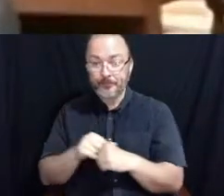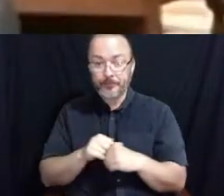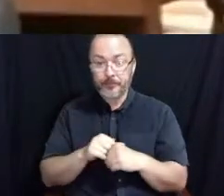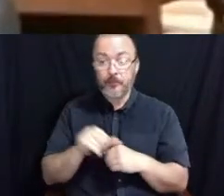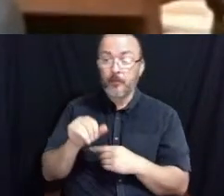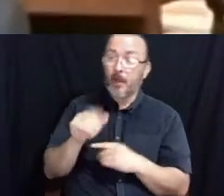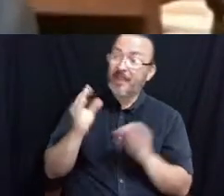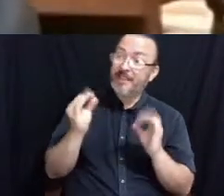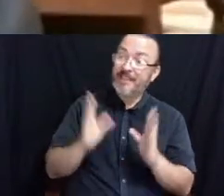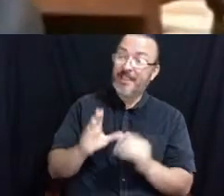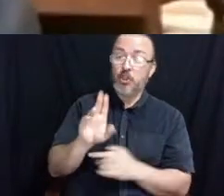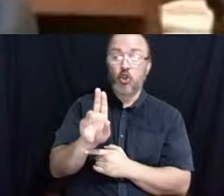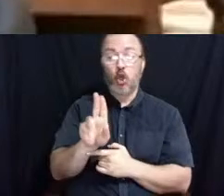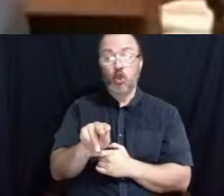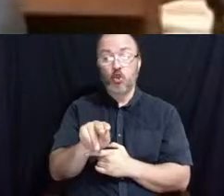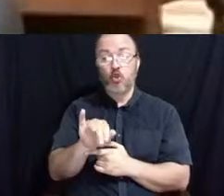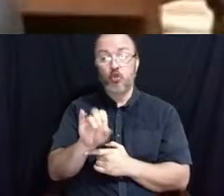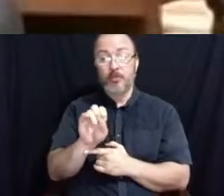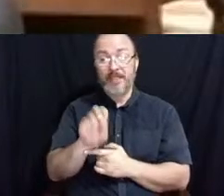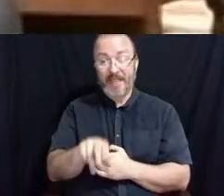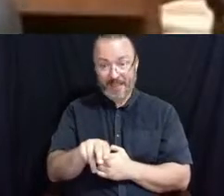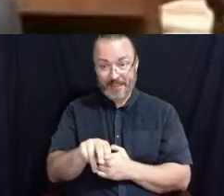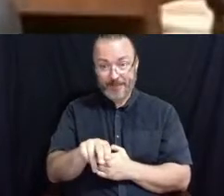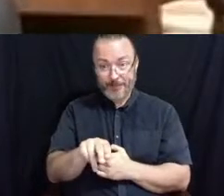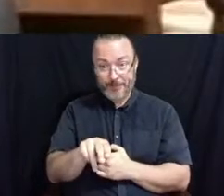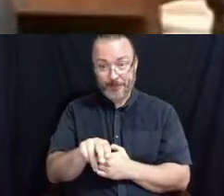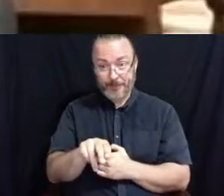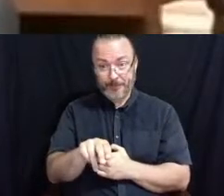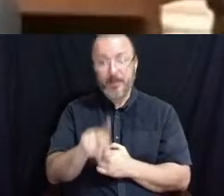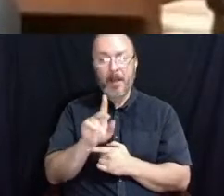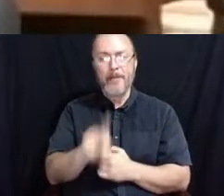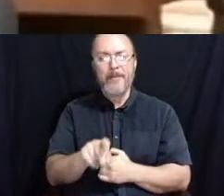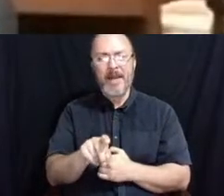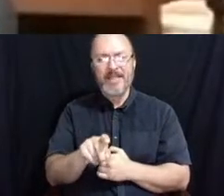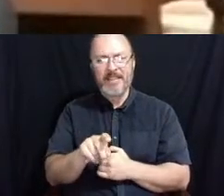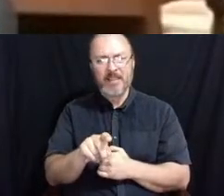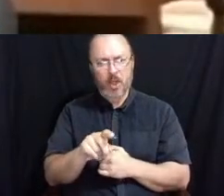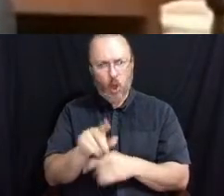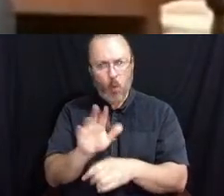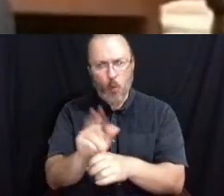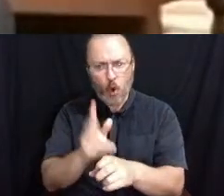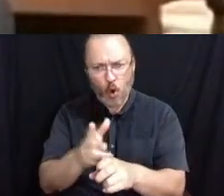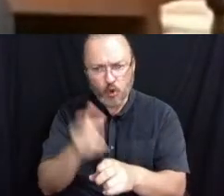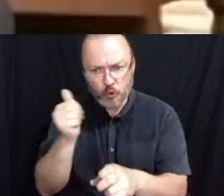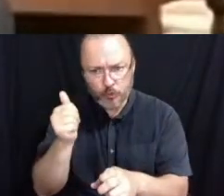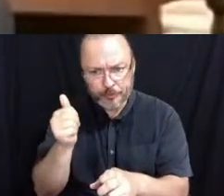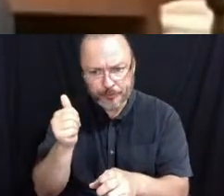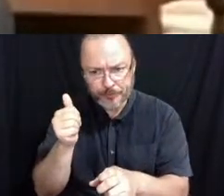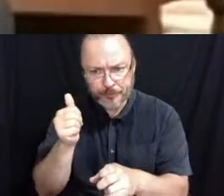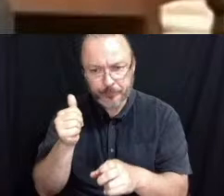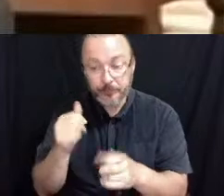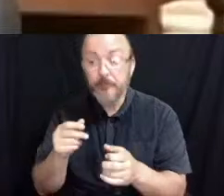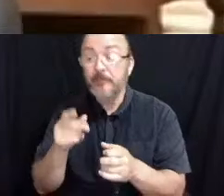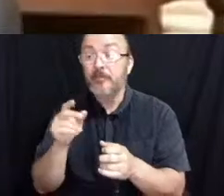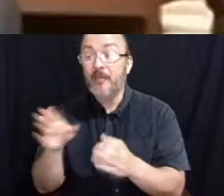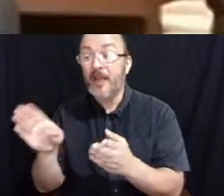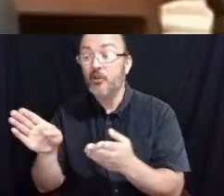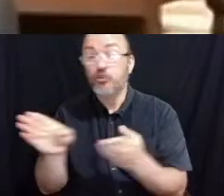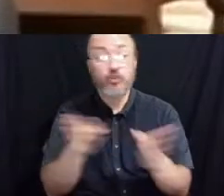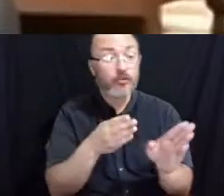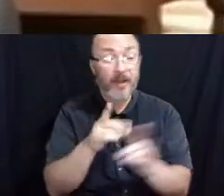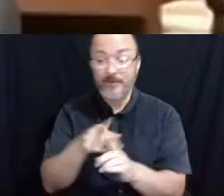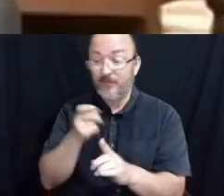faire l'objet de solutions. Les syndicats d'enseignants doivent aller encore plus loin, en passant à la